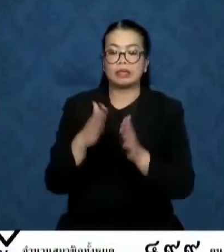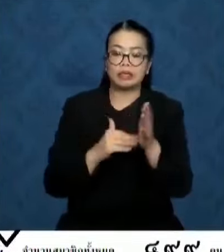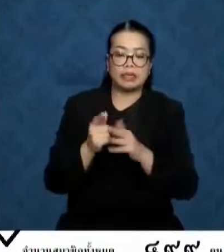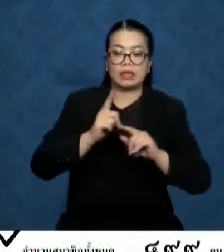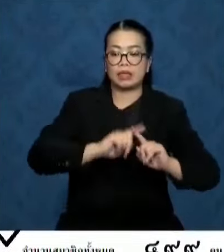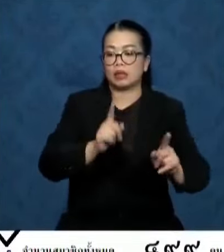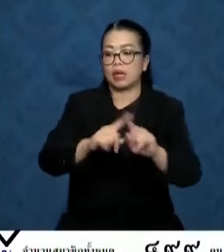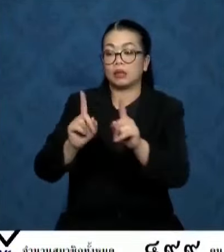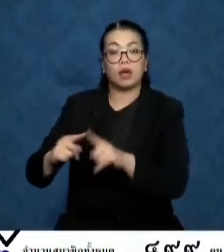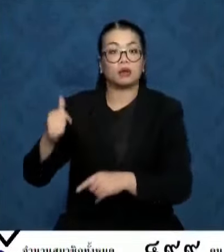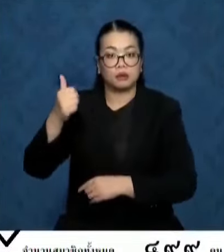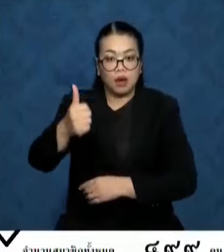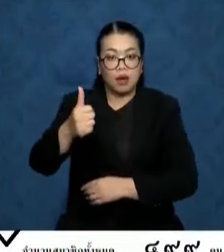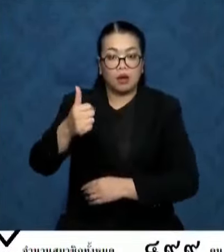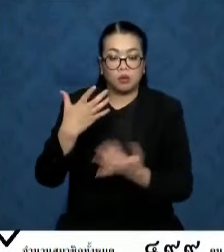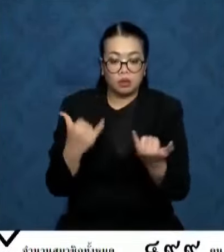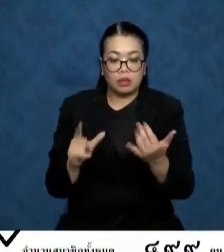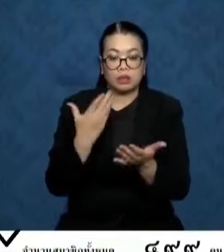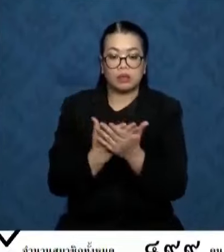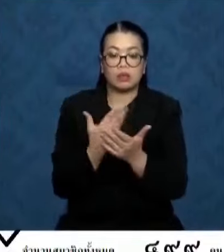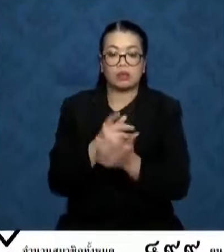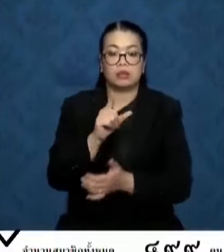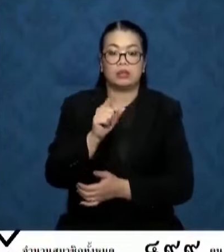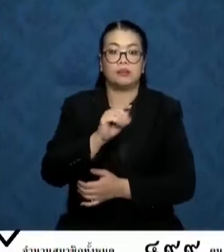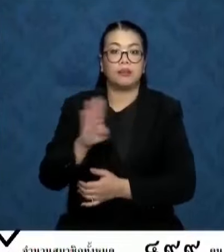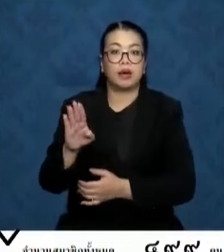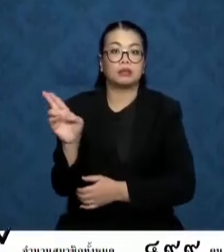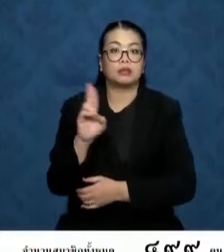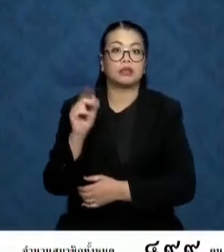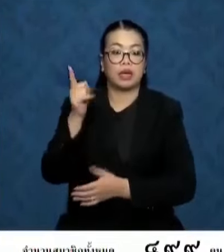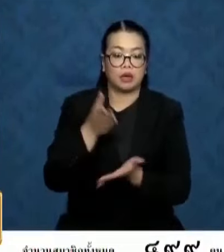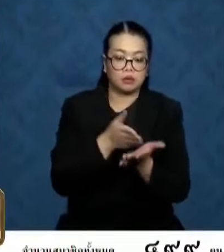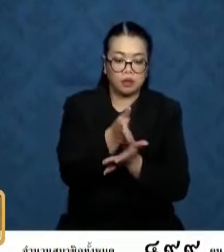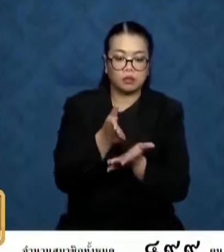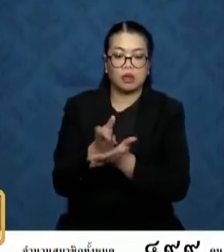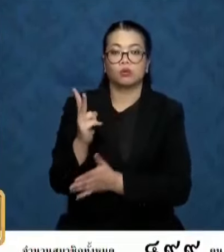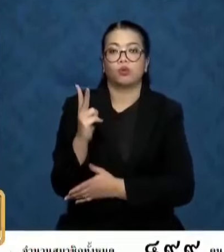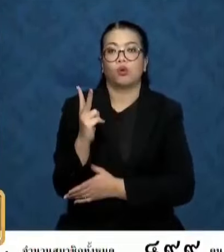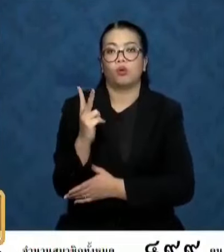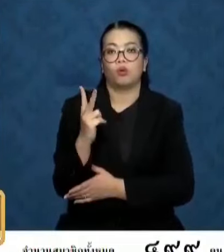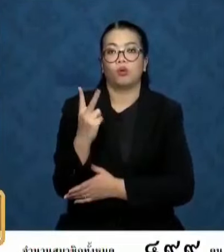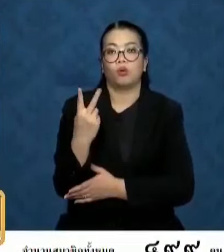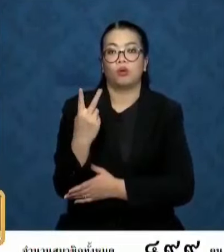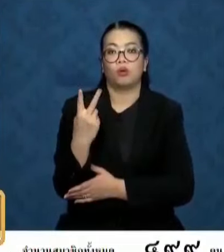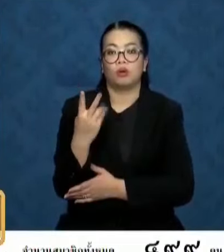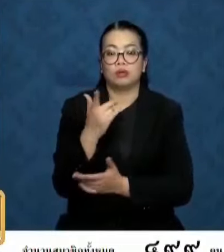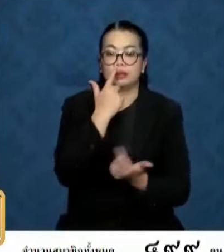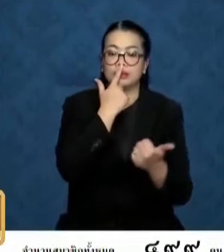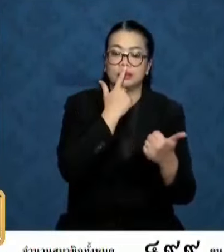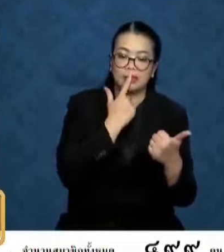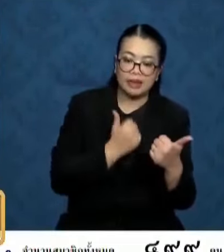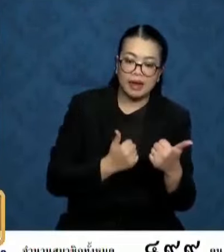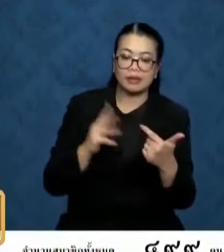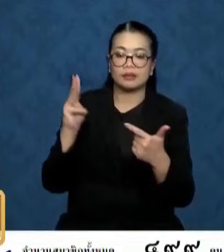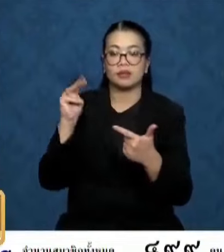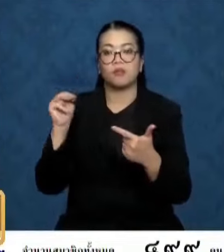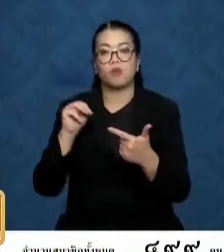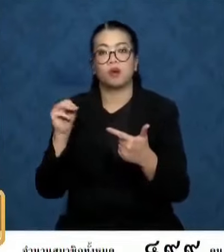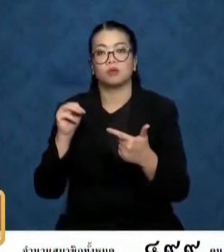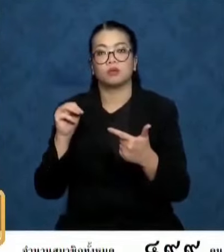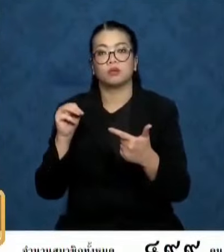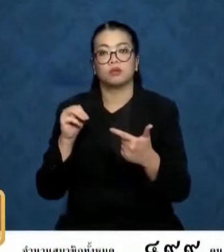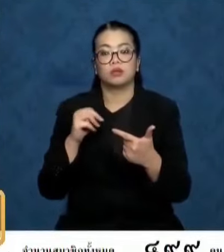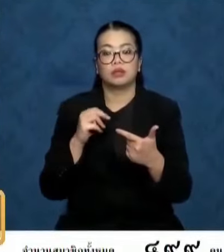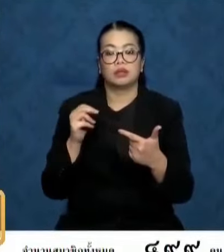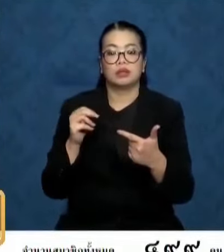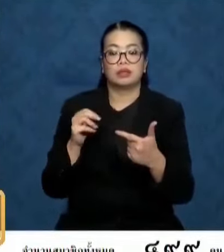่วันนี้ 20 บาทกลายเป็ใช้ได้แ่สงสายคือสายสแดงกับสายสีม่วงสีแ